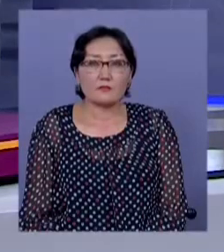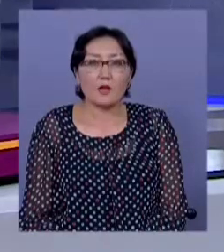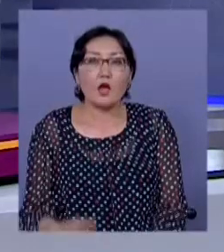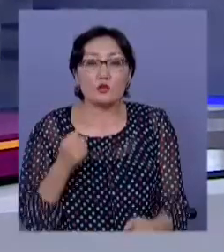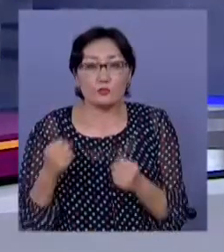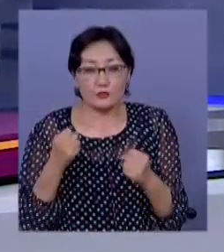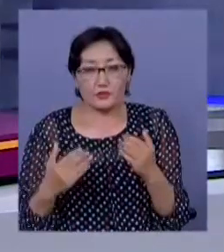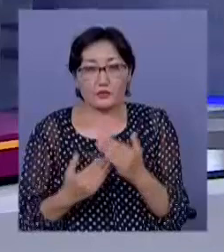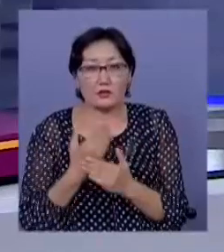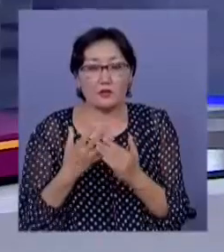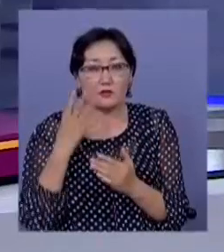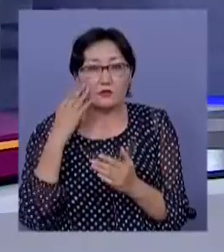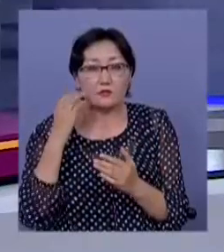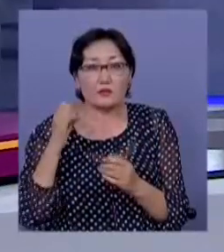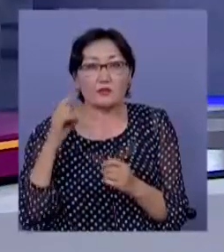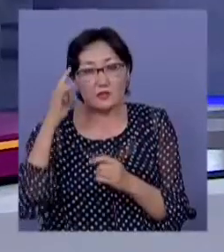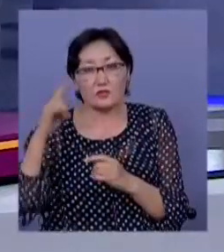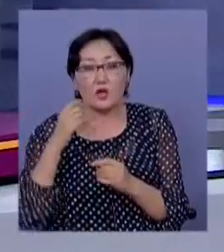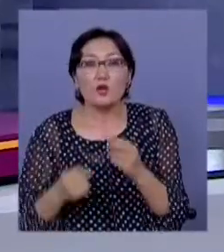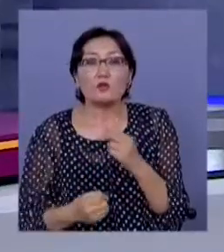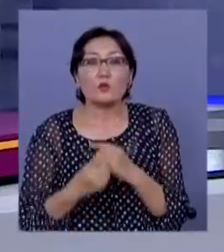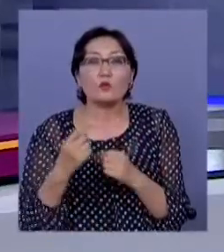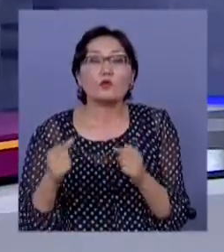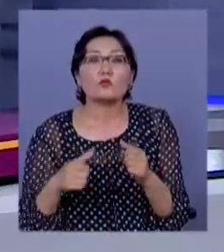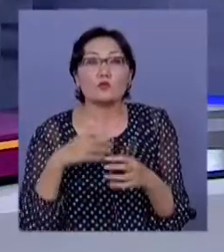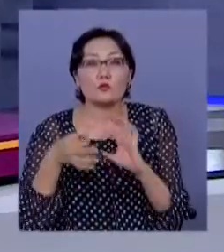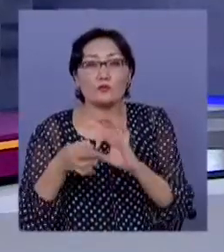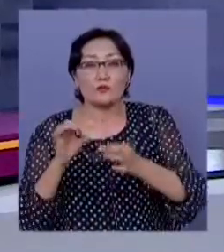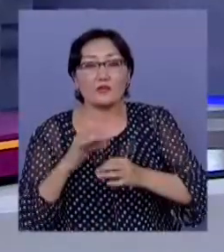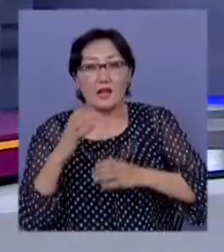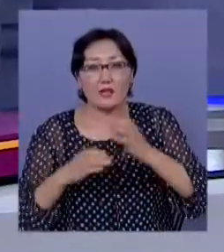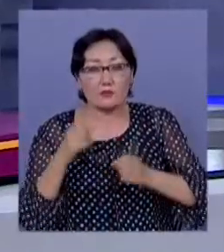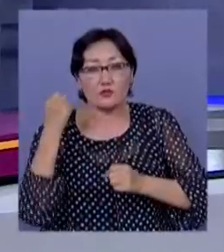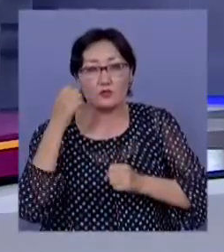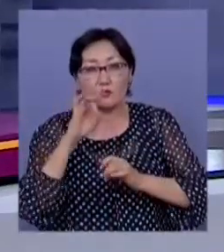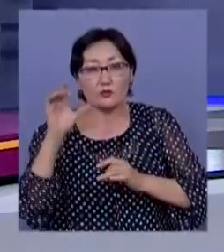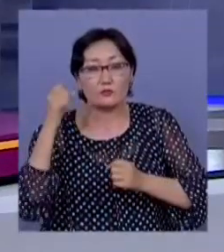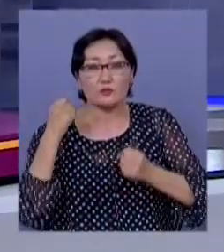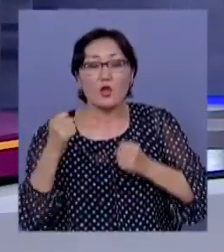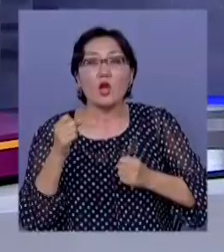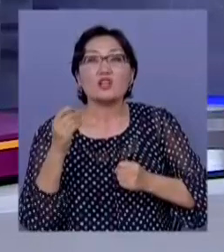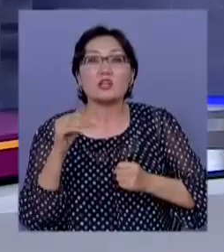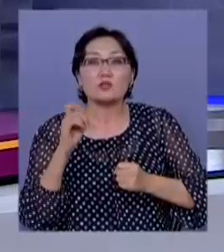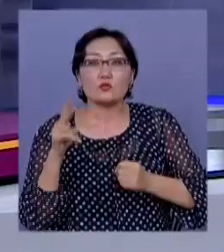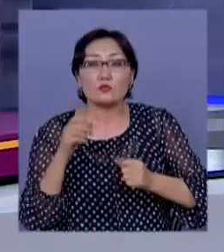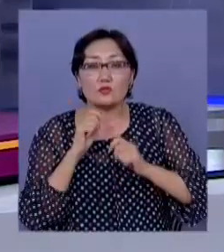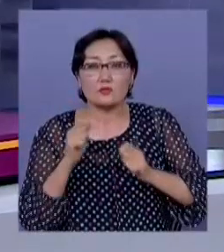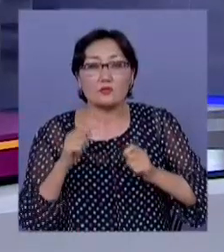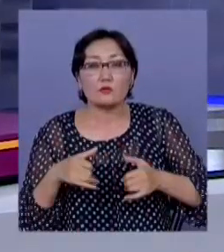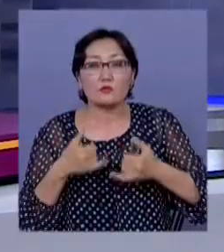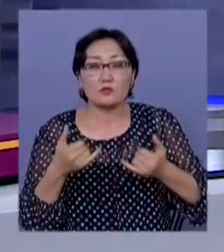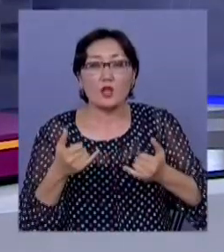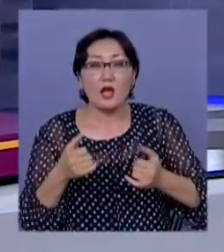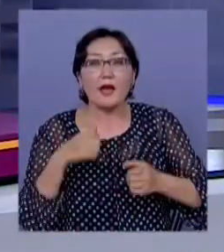Спорт жаңалықтары. Алматыда Қазақтан шыққан тұңғыш олимпиада және әлем чемпионы Жақсылық Үшкемпіровтің жүлдесіне арналған